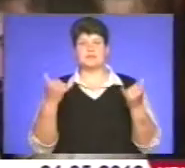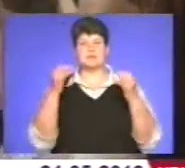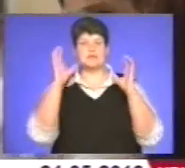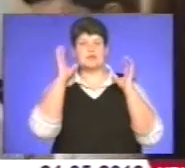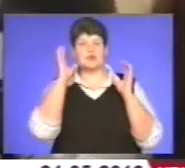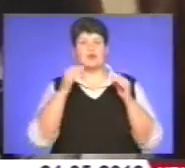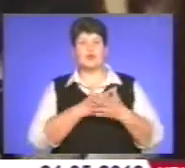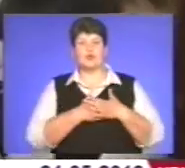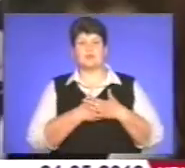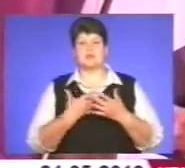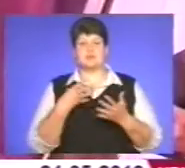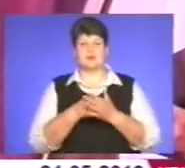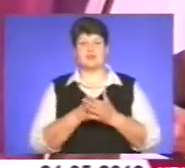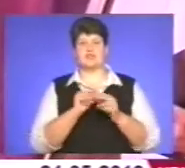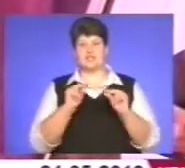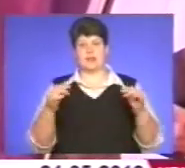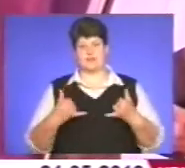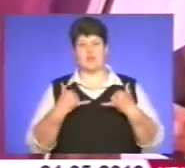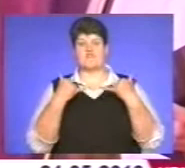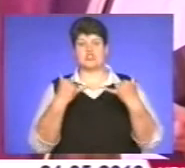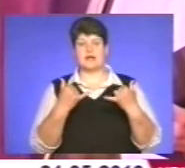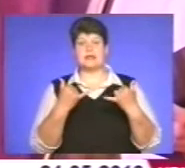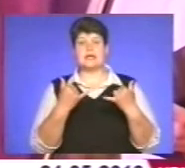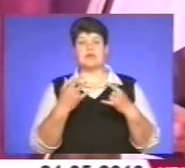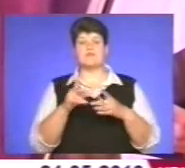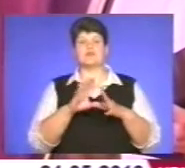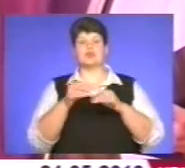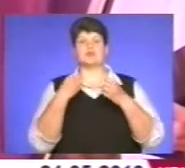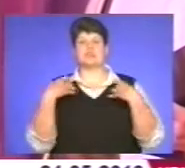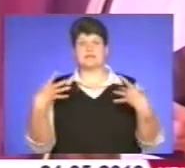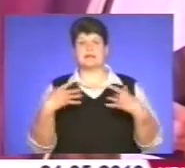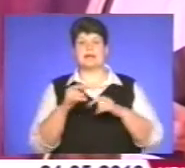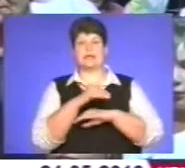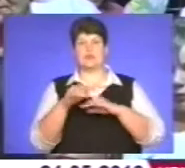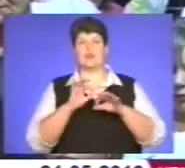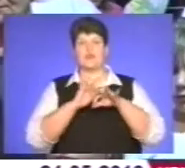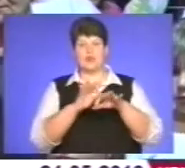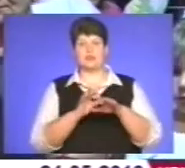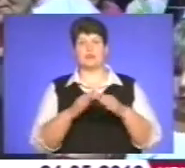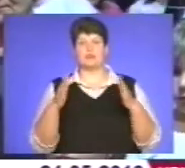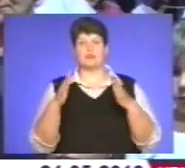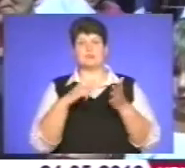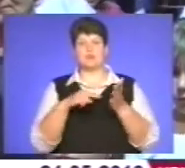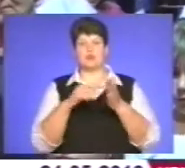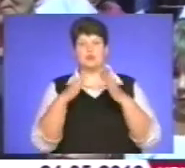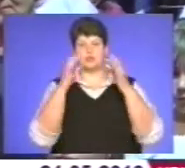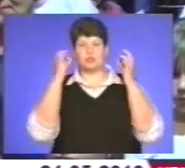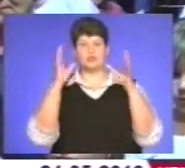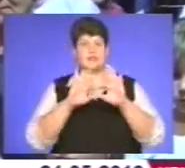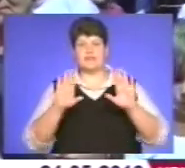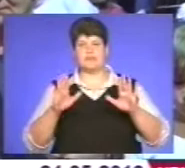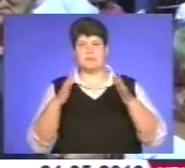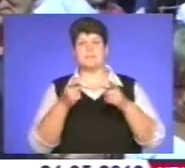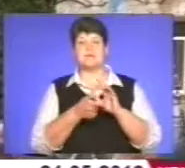Любіть своїх вчителів і поважають. Урочисті лінійки учні та вчителі проводять у міському будинку культури не випадково. Приміщення